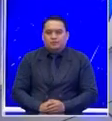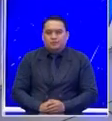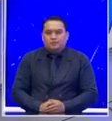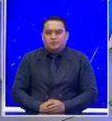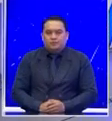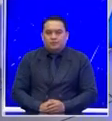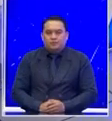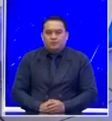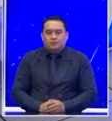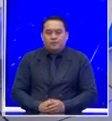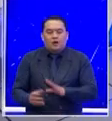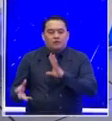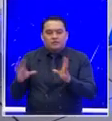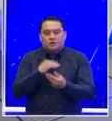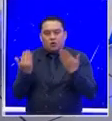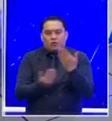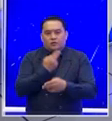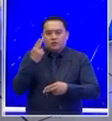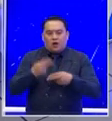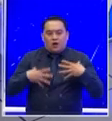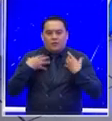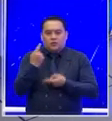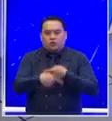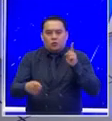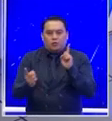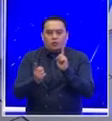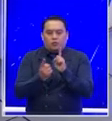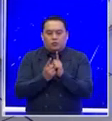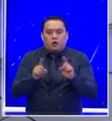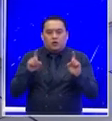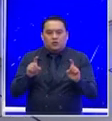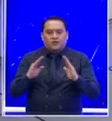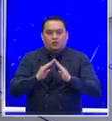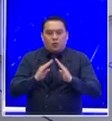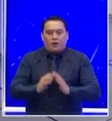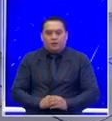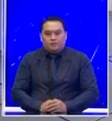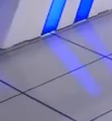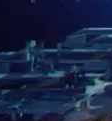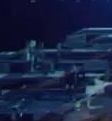Это вся информация уходящего дня. Спасибо за внимание и оставайтесь дома.